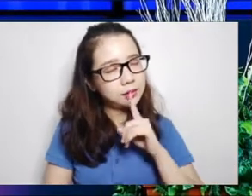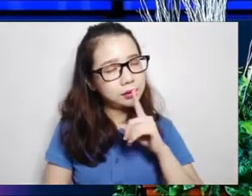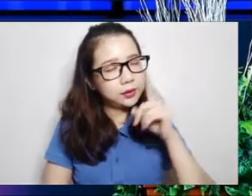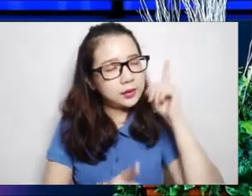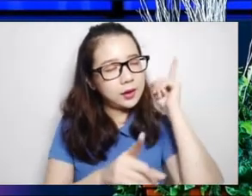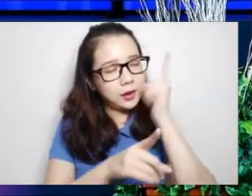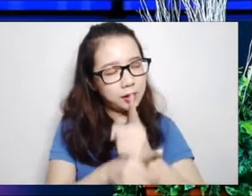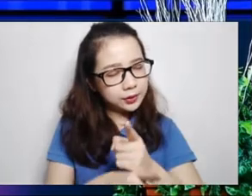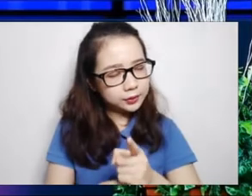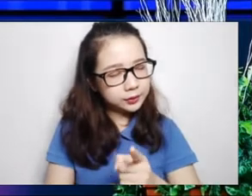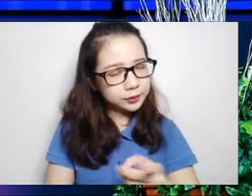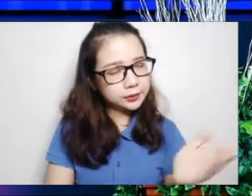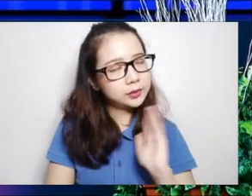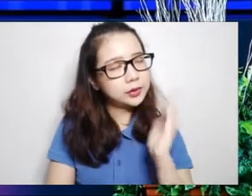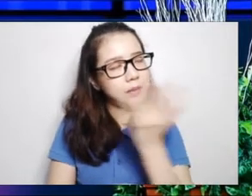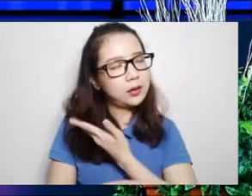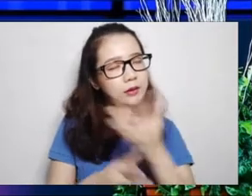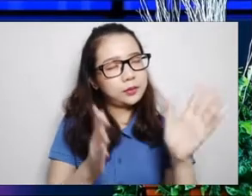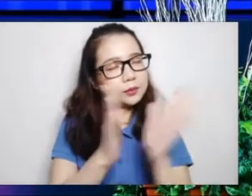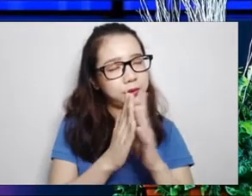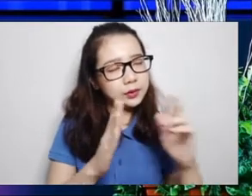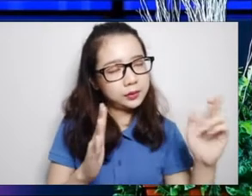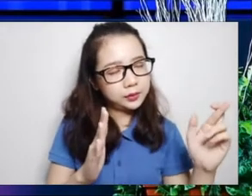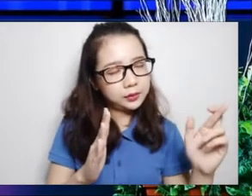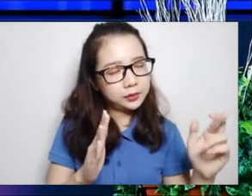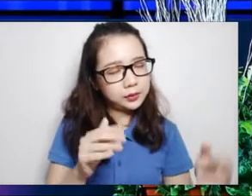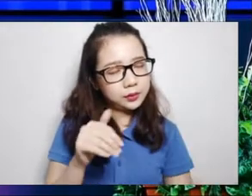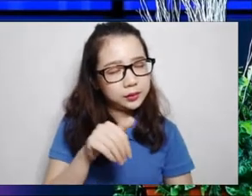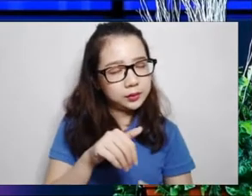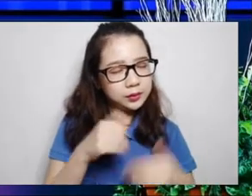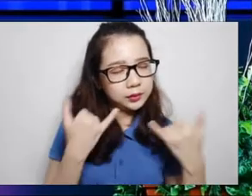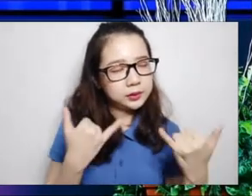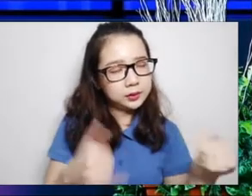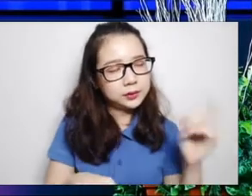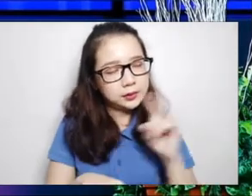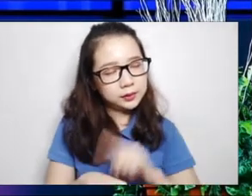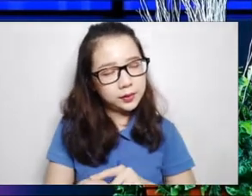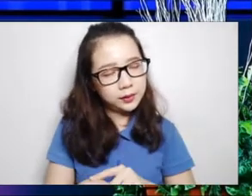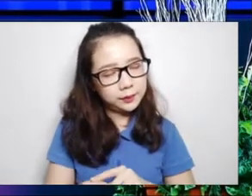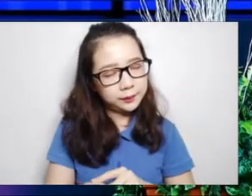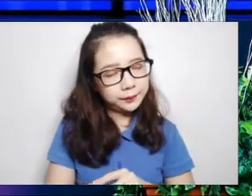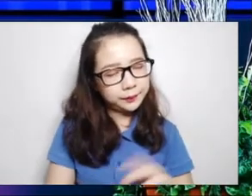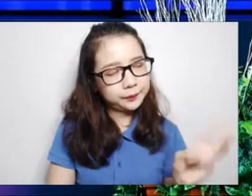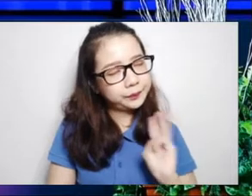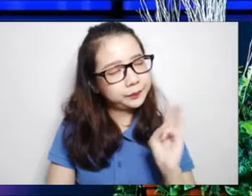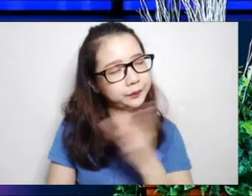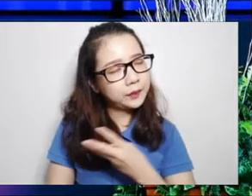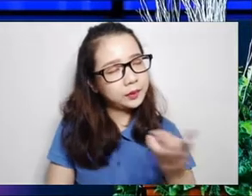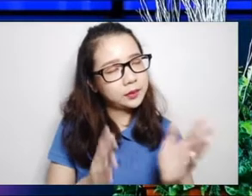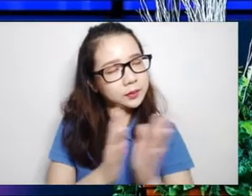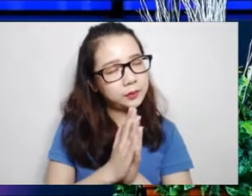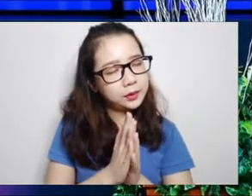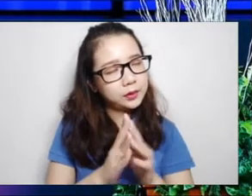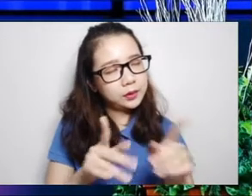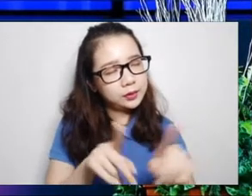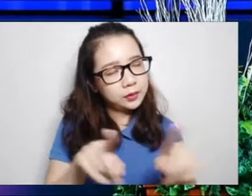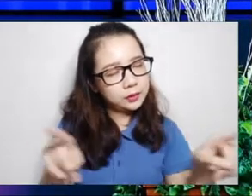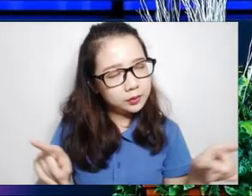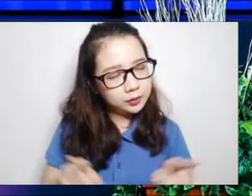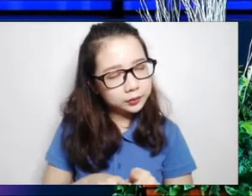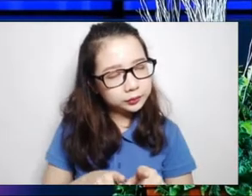ka na dumidinig ng aming mga pagtawa. Lord, sa panahon din po na ito ng aming bayan, ang aming pong dalangin sa